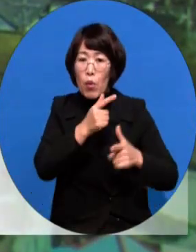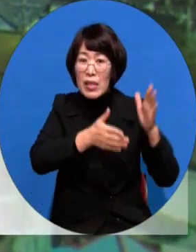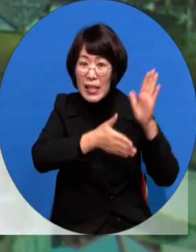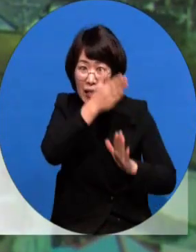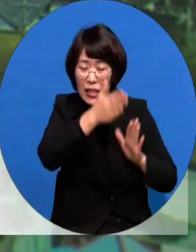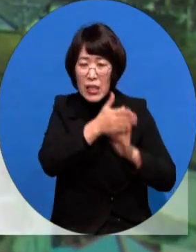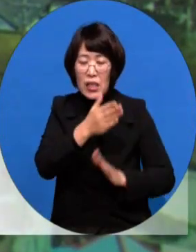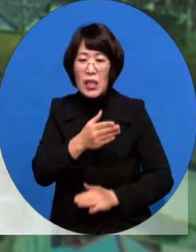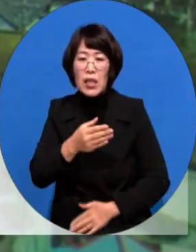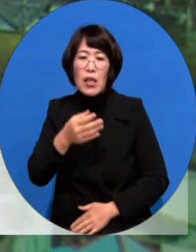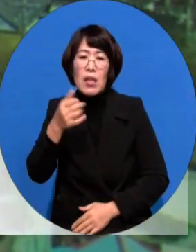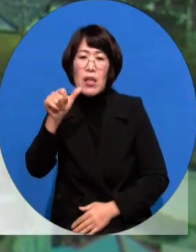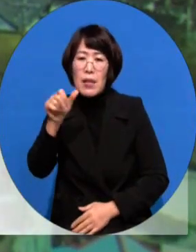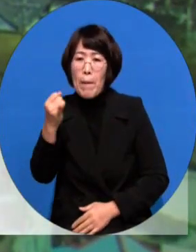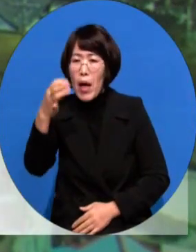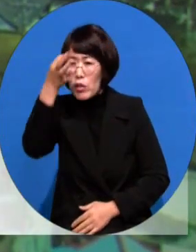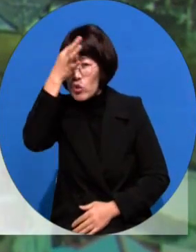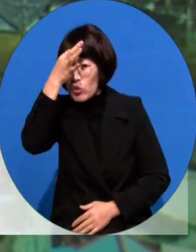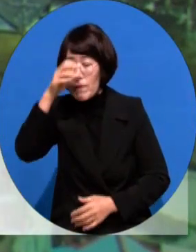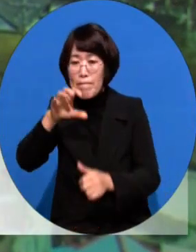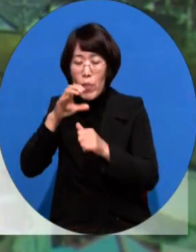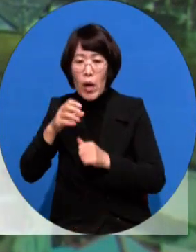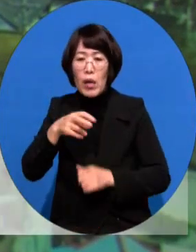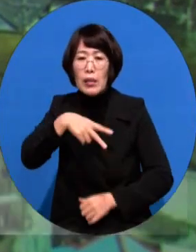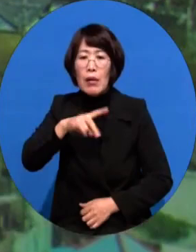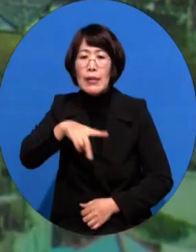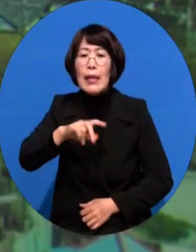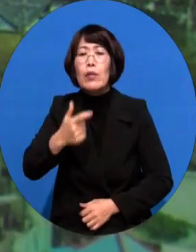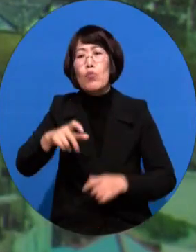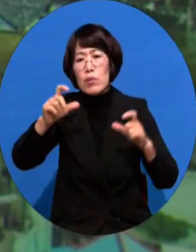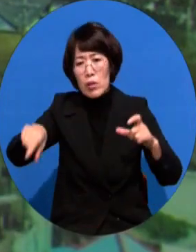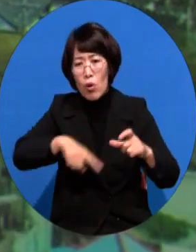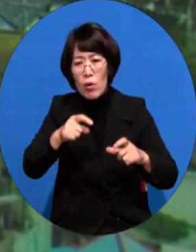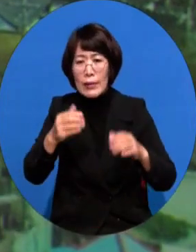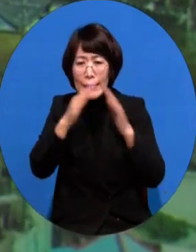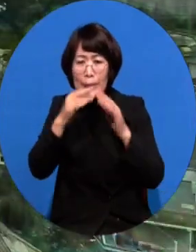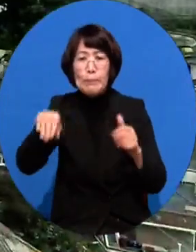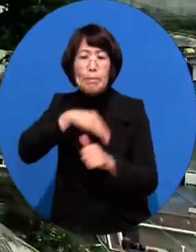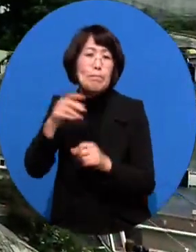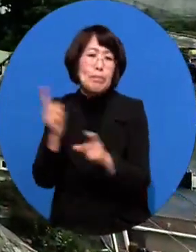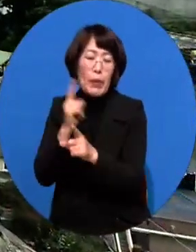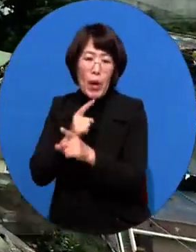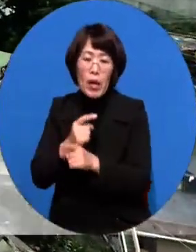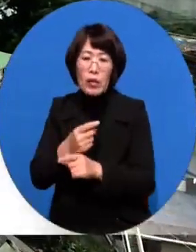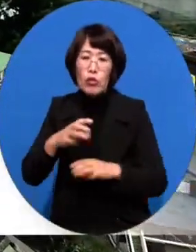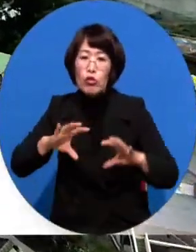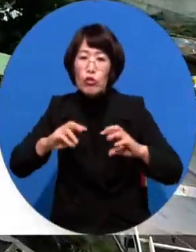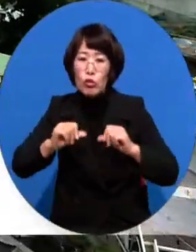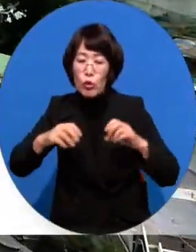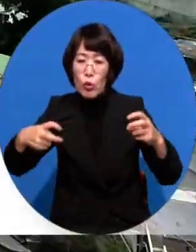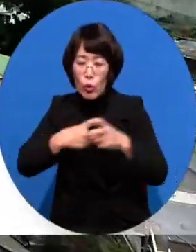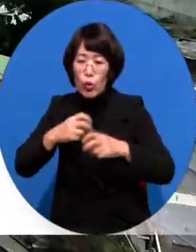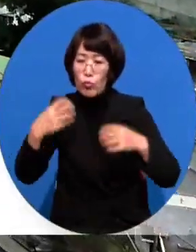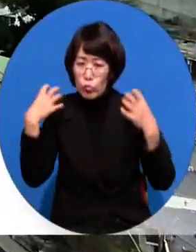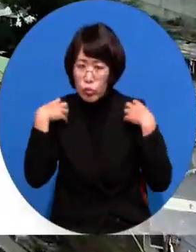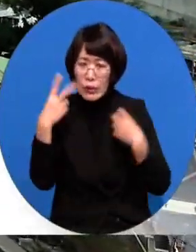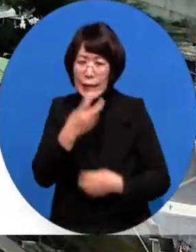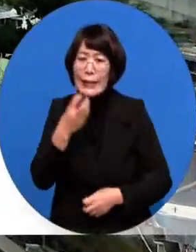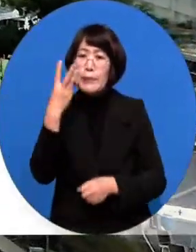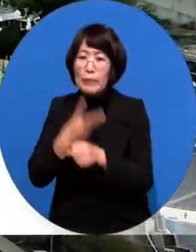목포시가 스마트 기술을 통해 서산동 이론 주거환경을 개선합니다 목포시는 국토교통부가 주관하는